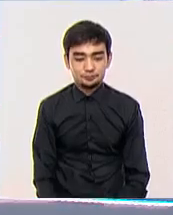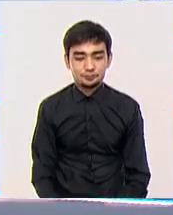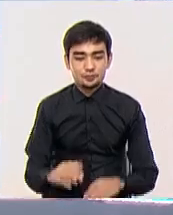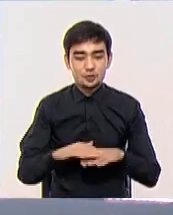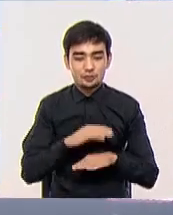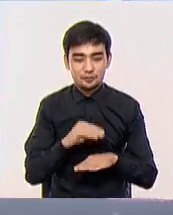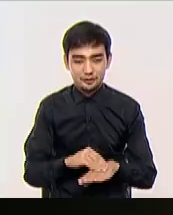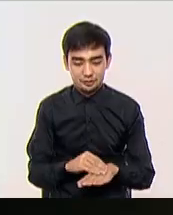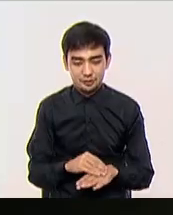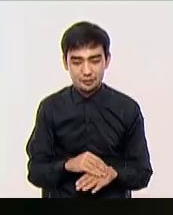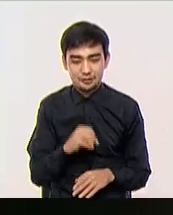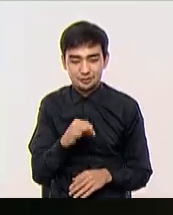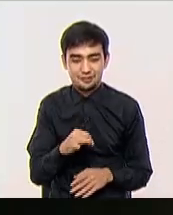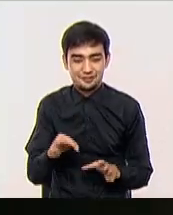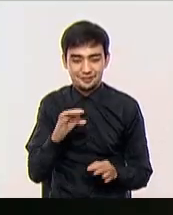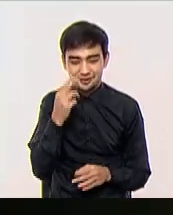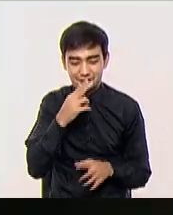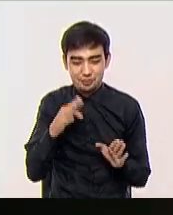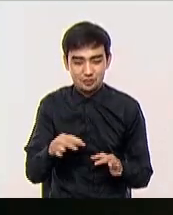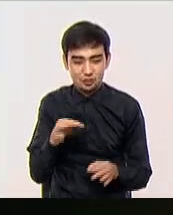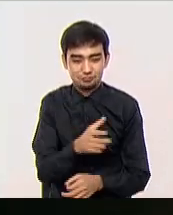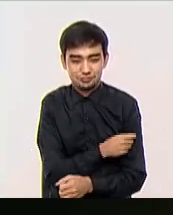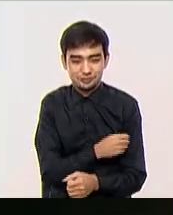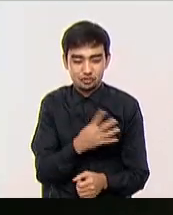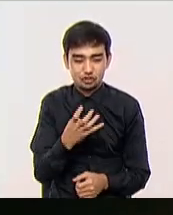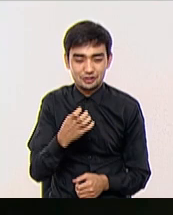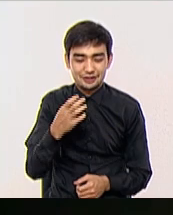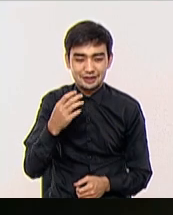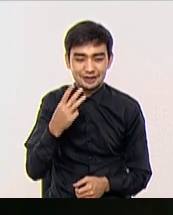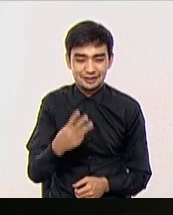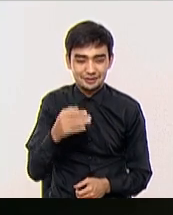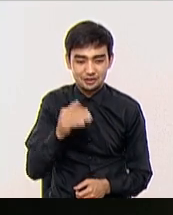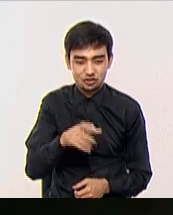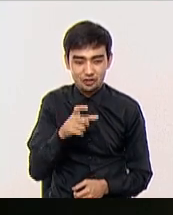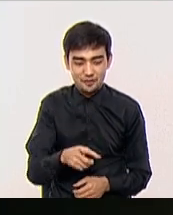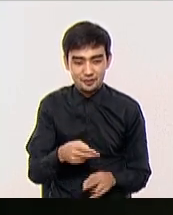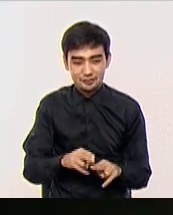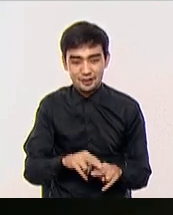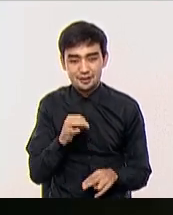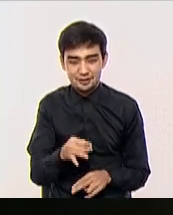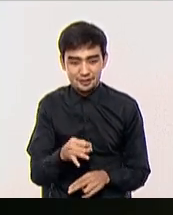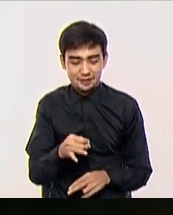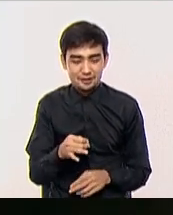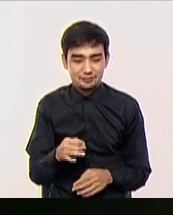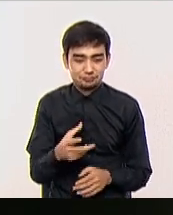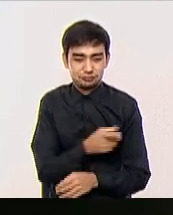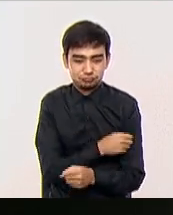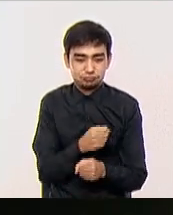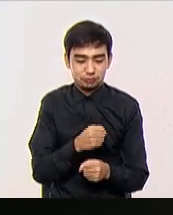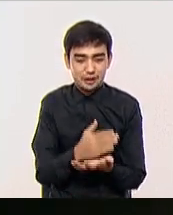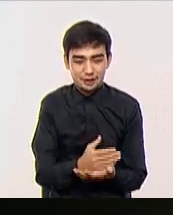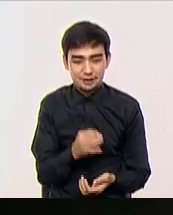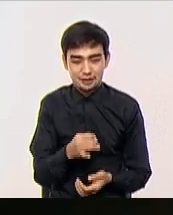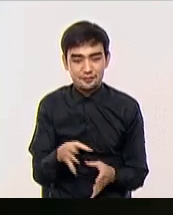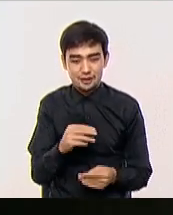Добрый вечер, Наталья. В столице обоими компонентами привиты 403 тысячи человек. Вакцинация продолжается. Вовсю тут же